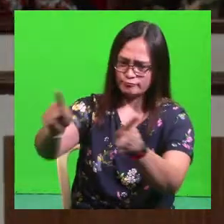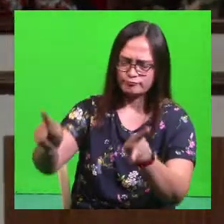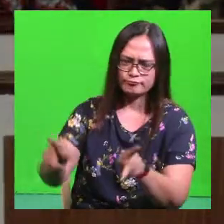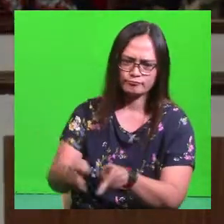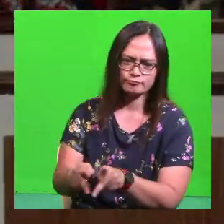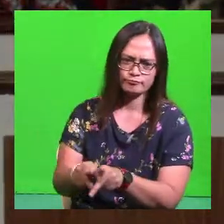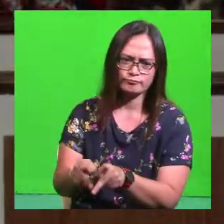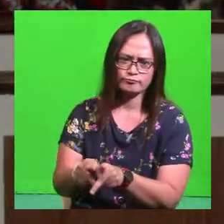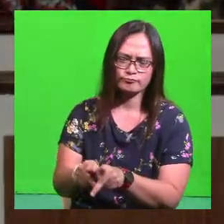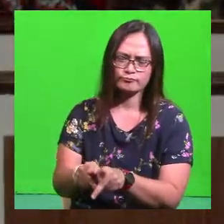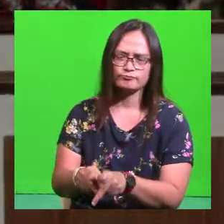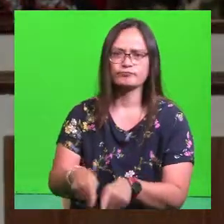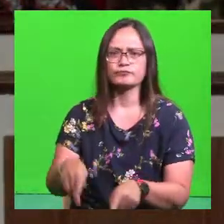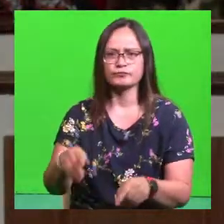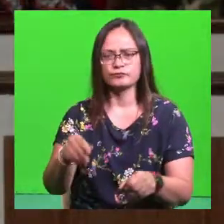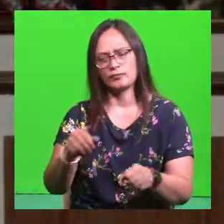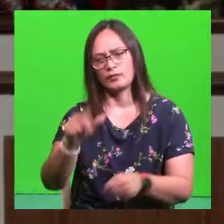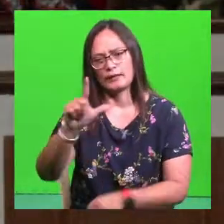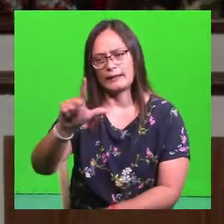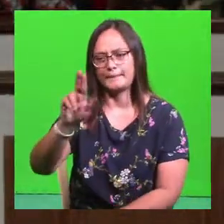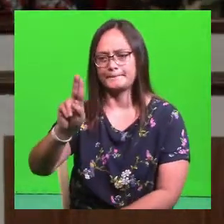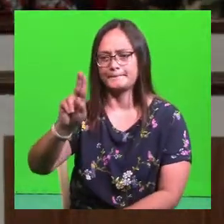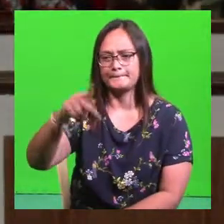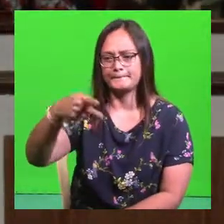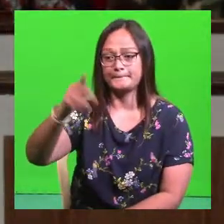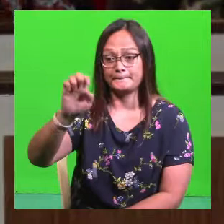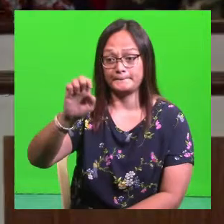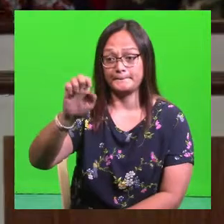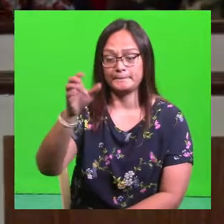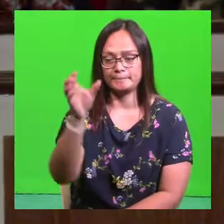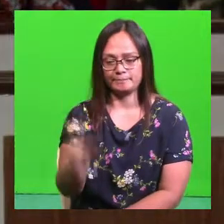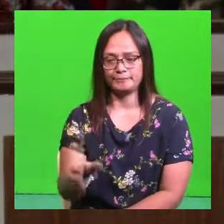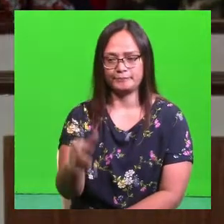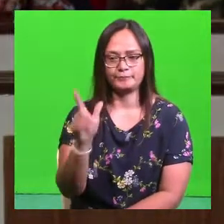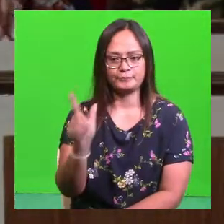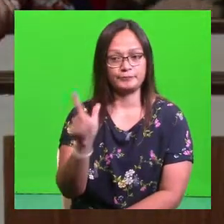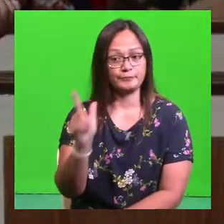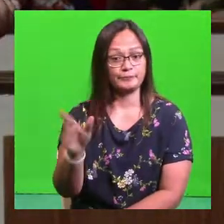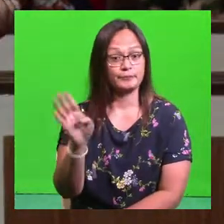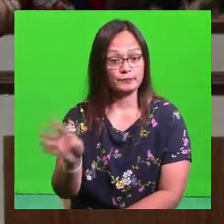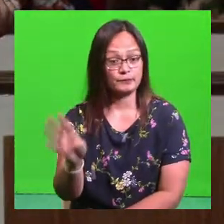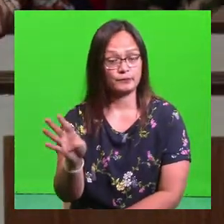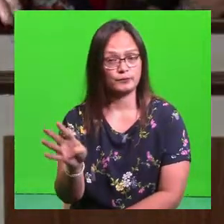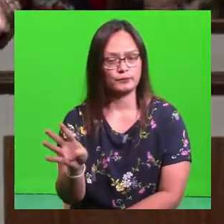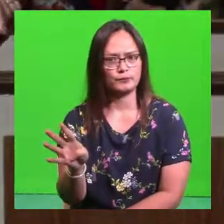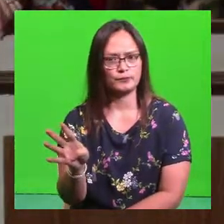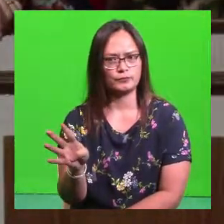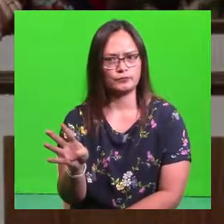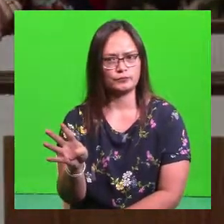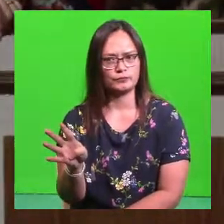and verses 25 to 27, ay nakibahagi siya sa usapan ng dalawa.